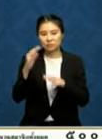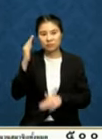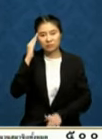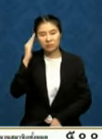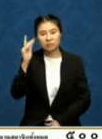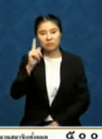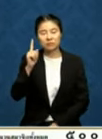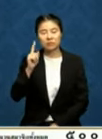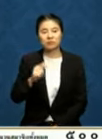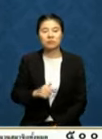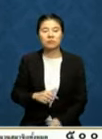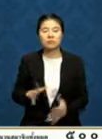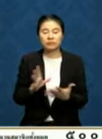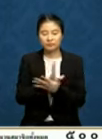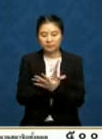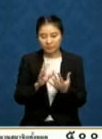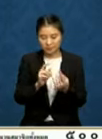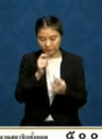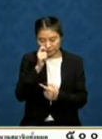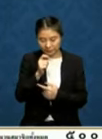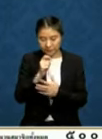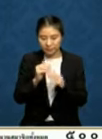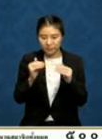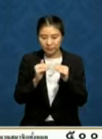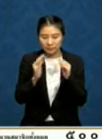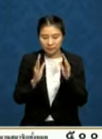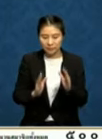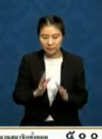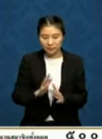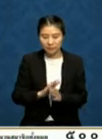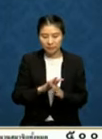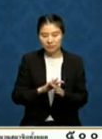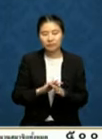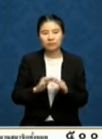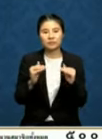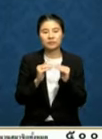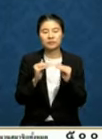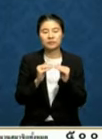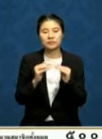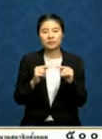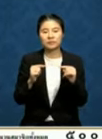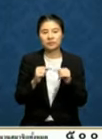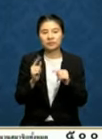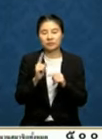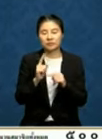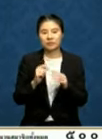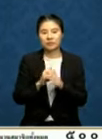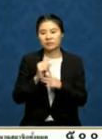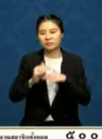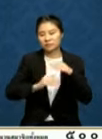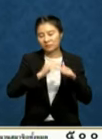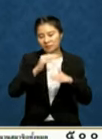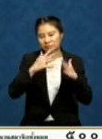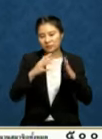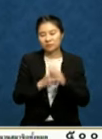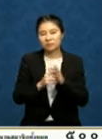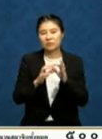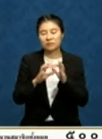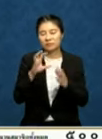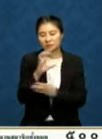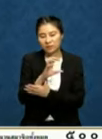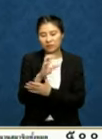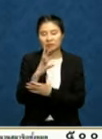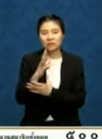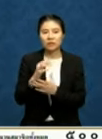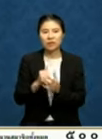ว่าเป็นสังคมที่เคารพสิทธิมนุษยชนแล้วก็มีความซีวิไลจะไม่พูดแบบนี้นะคะแล้วก็ไม่จะไม่ใช้การบังคับ